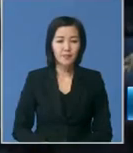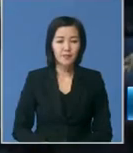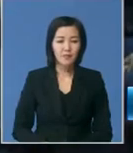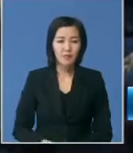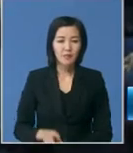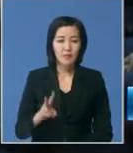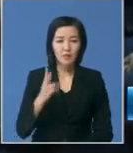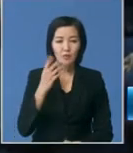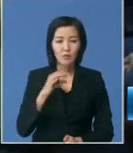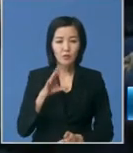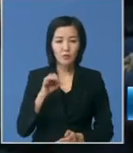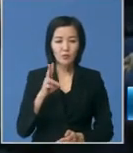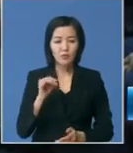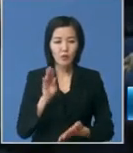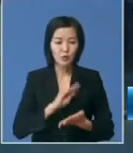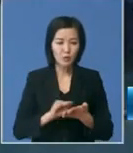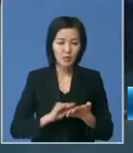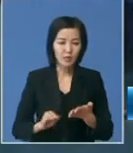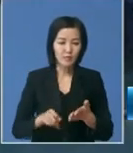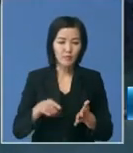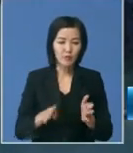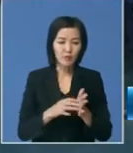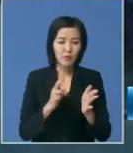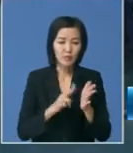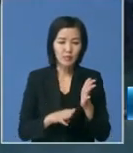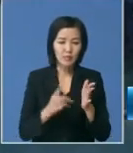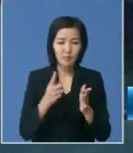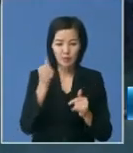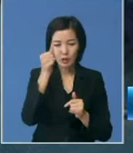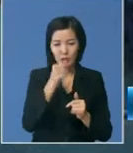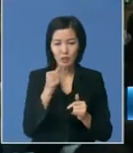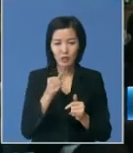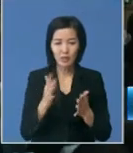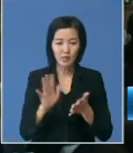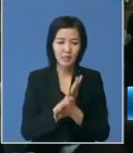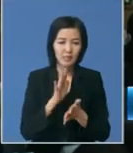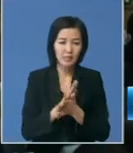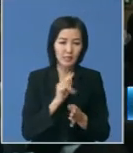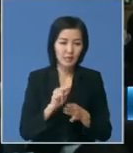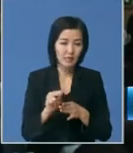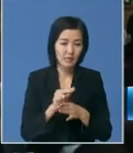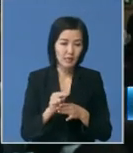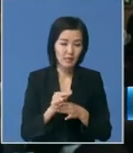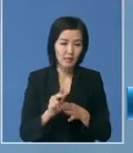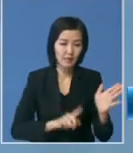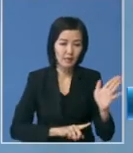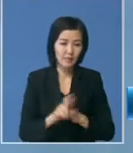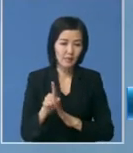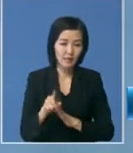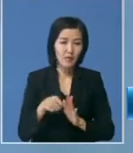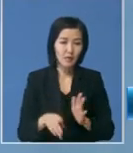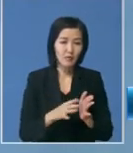Нүсіпбай Әбдірахым журналистік еңбек жолын 1980 жылы аудандық екпінді еңбек газетінде корректорлықтан бастапты. 1981